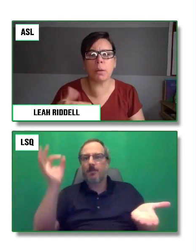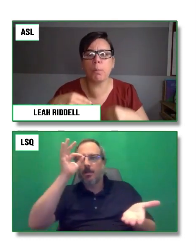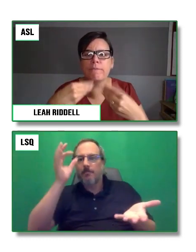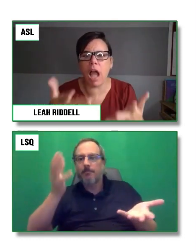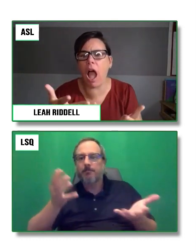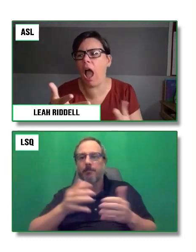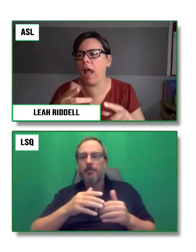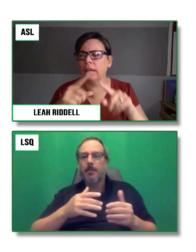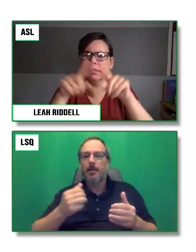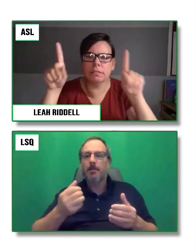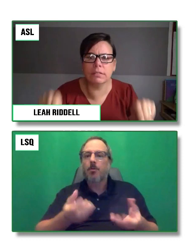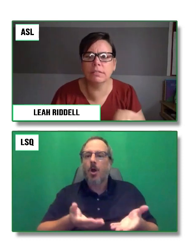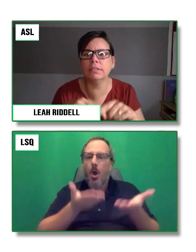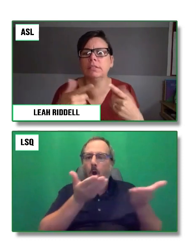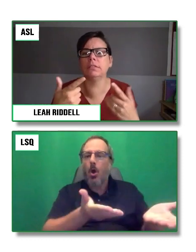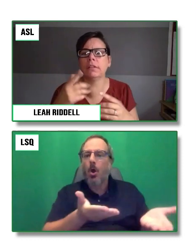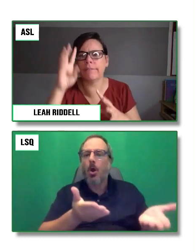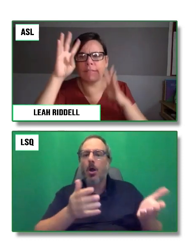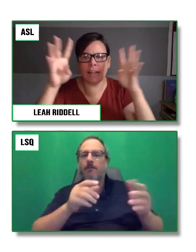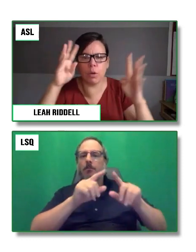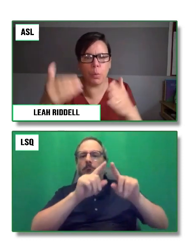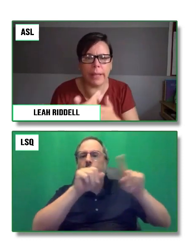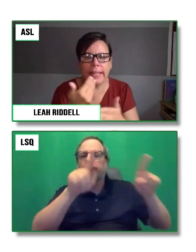langue première l'anglais.